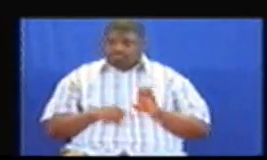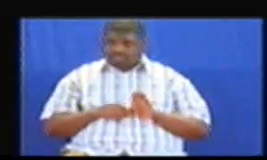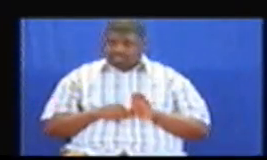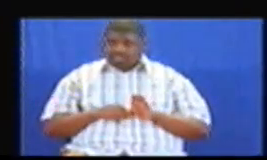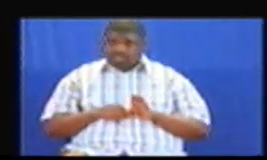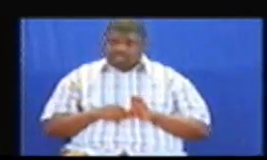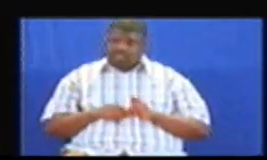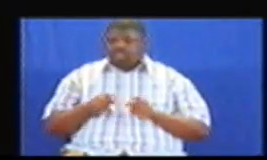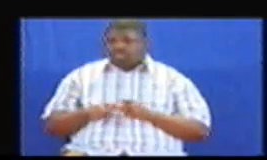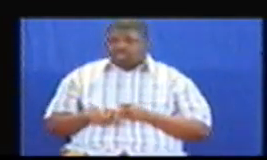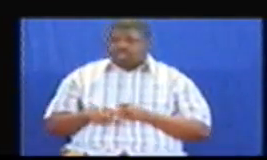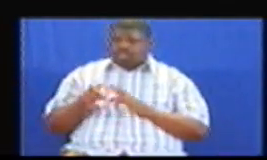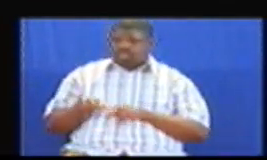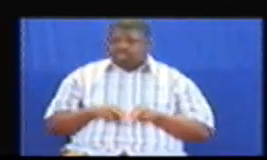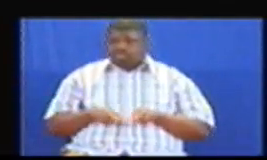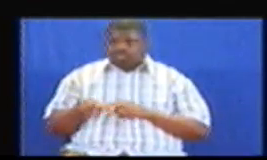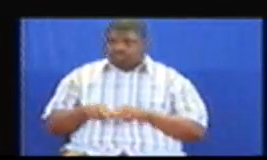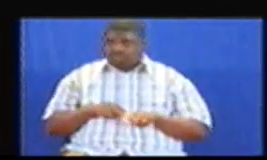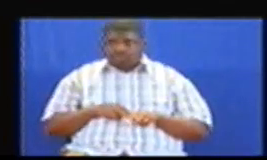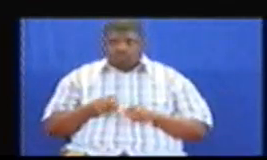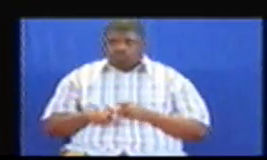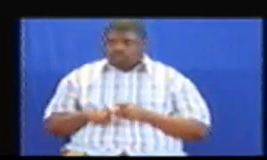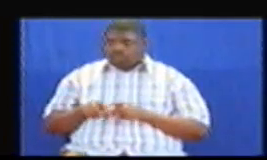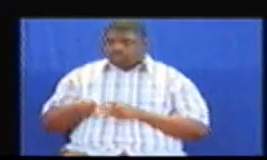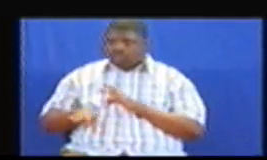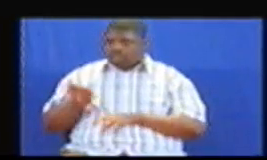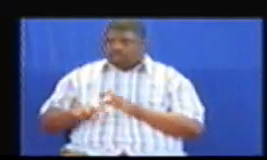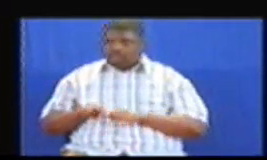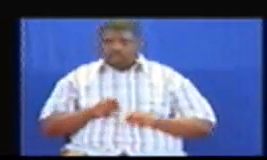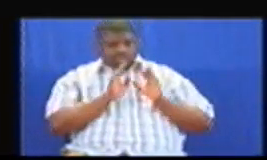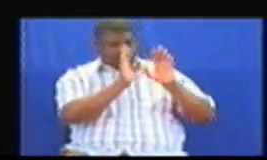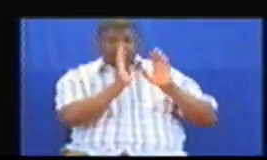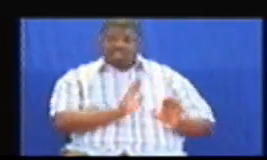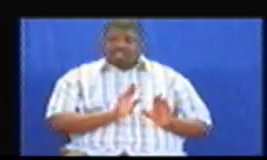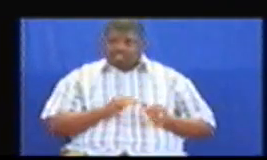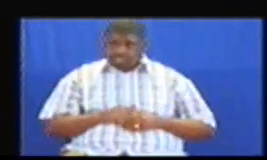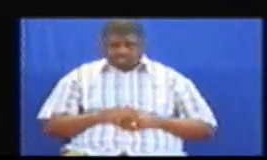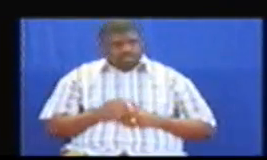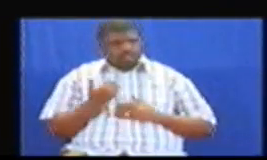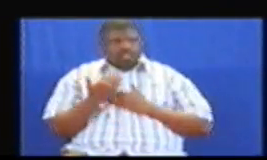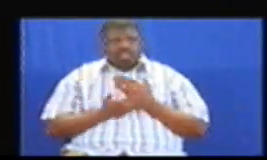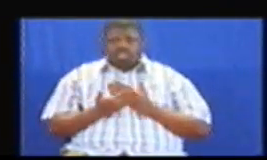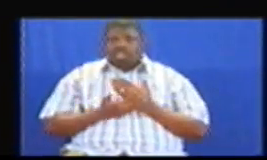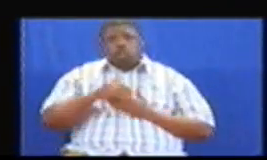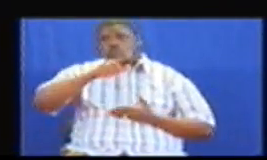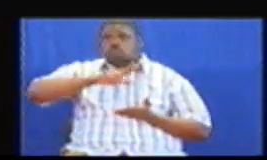Elections and Governance. inchi ambazo hazijasign